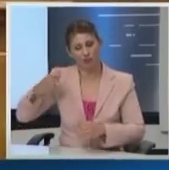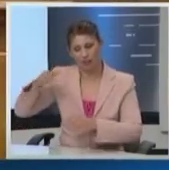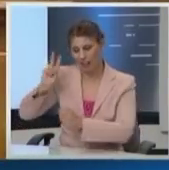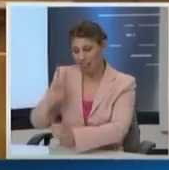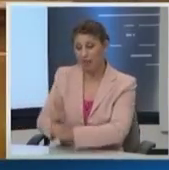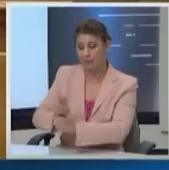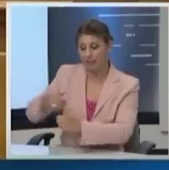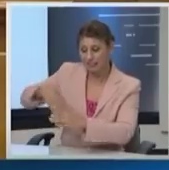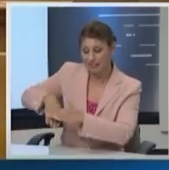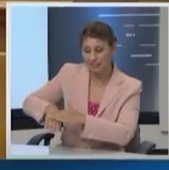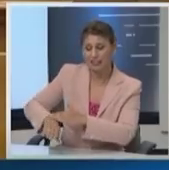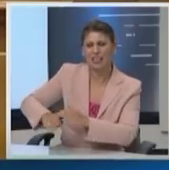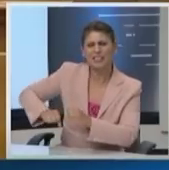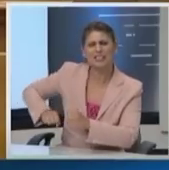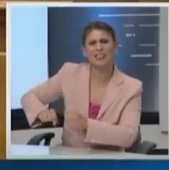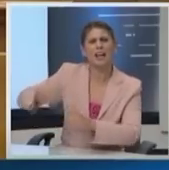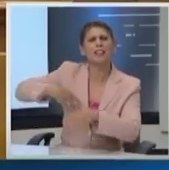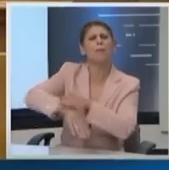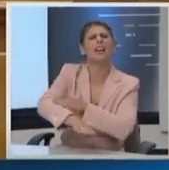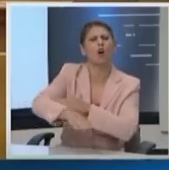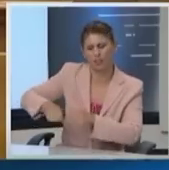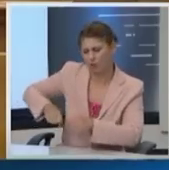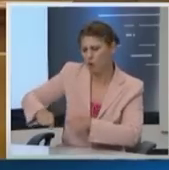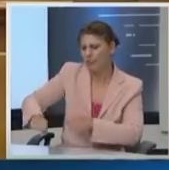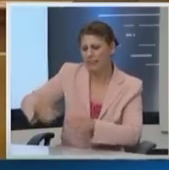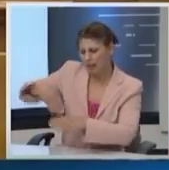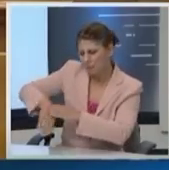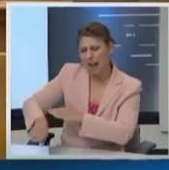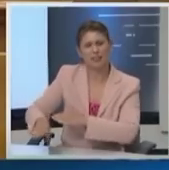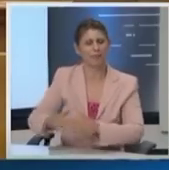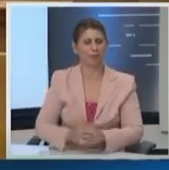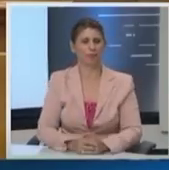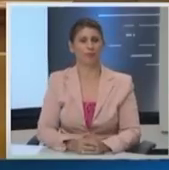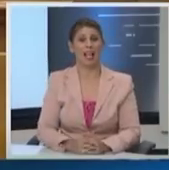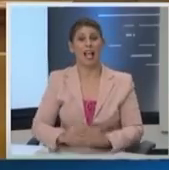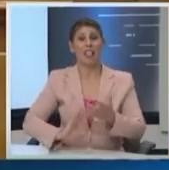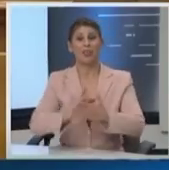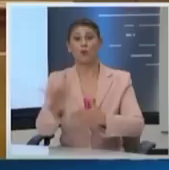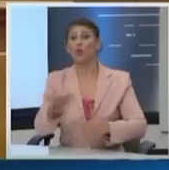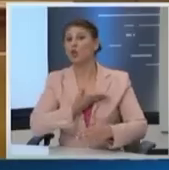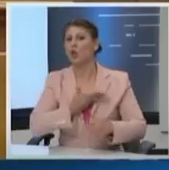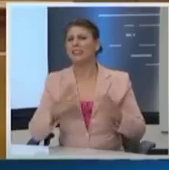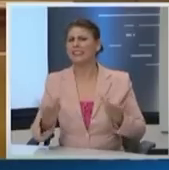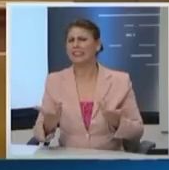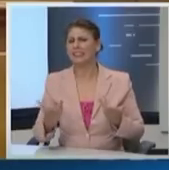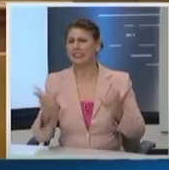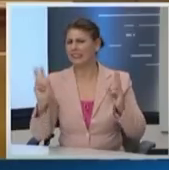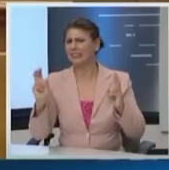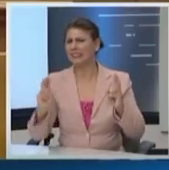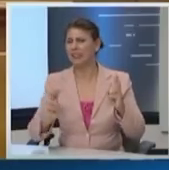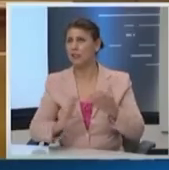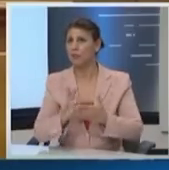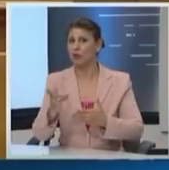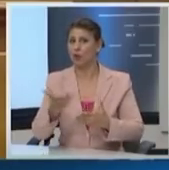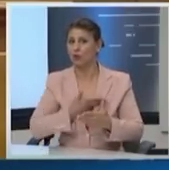συρτάρια της οδού Πειραιός και δεν θα εφαρμοστεί ποτέ. Το δημιουργικό σοκ λοιπόν είναι καταρχάς